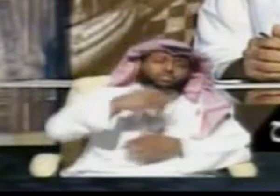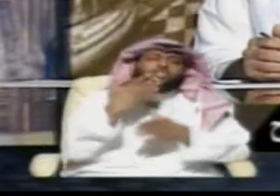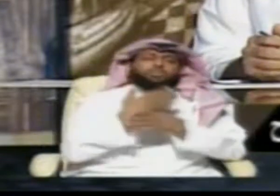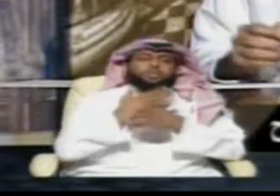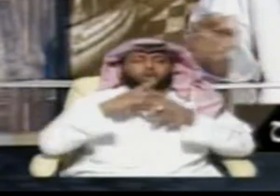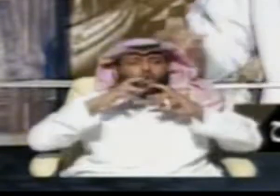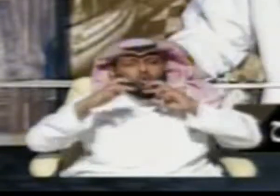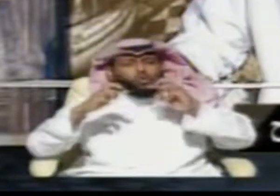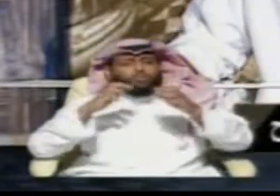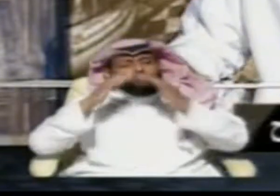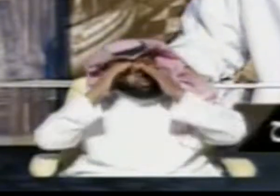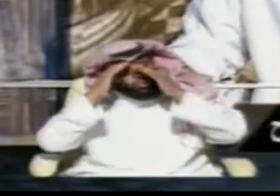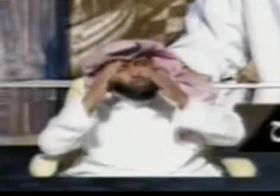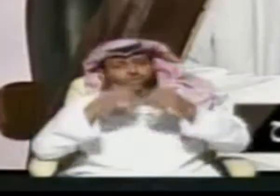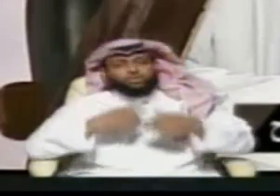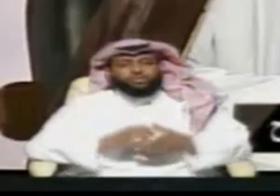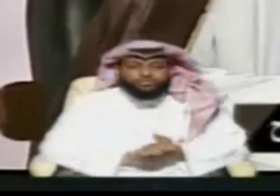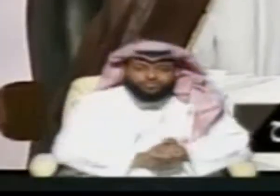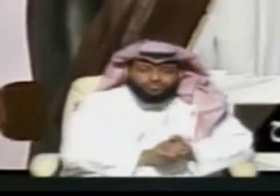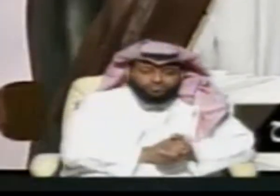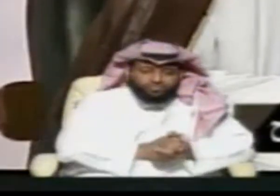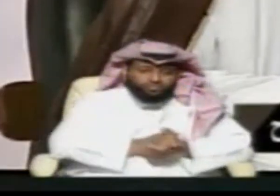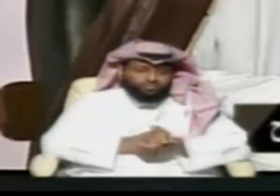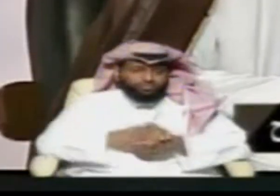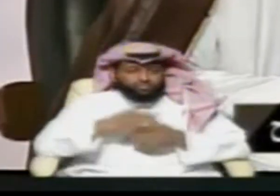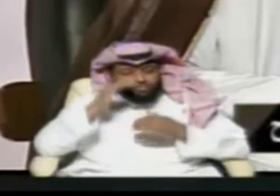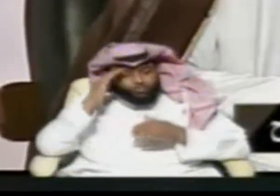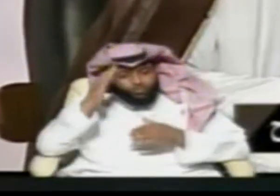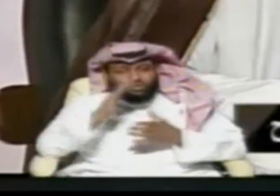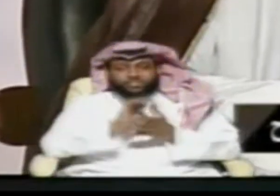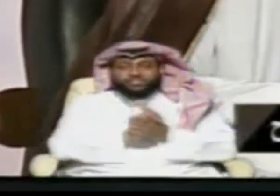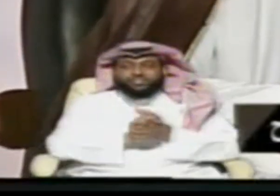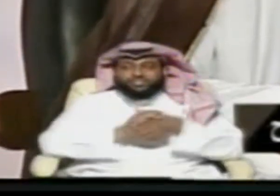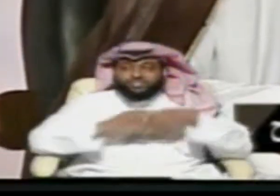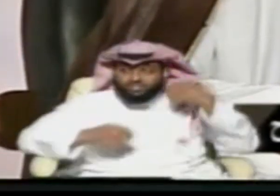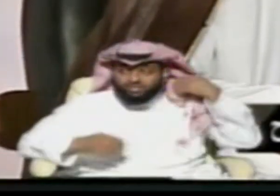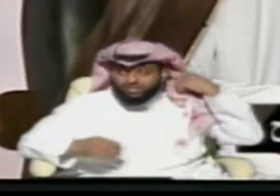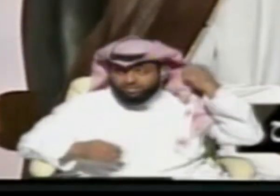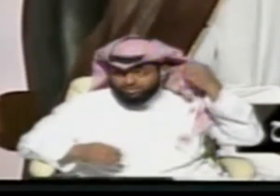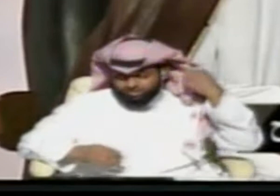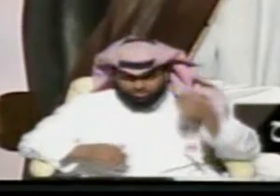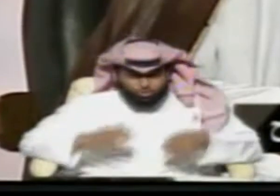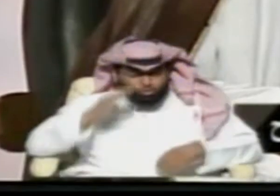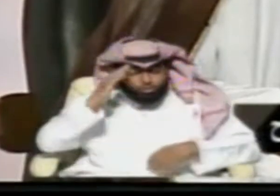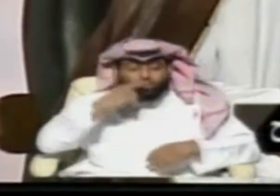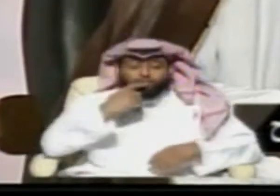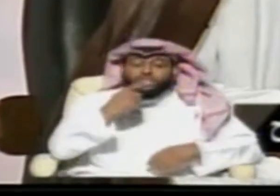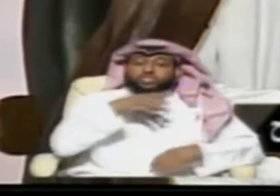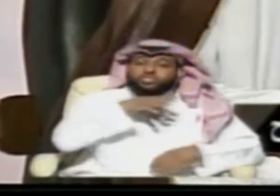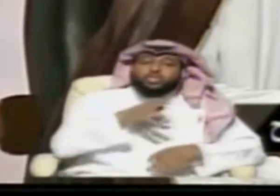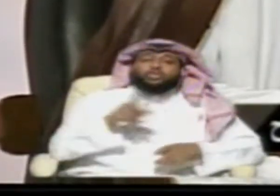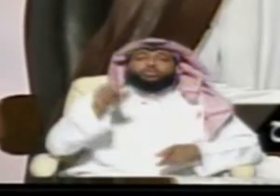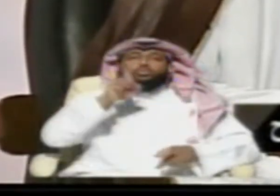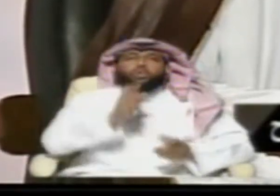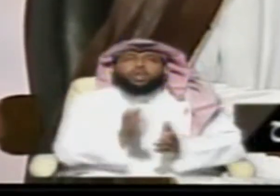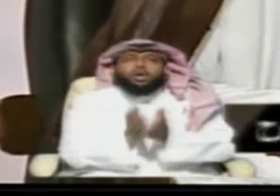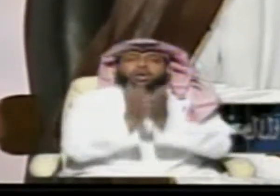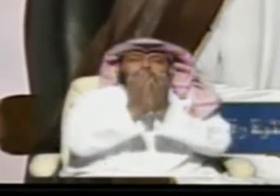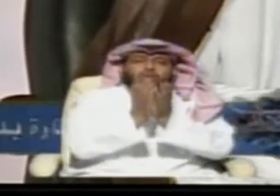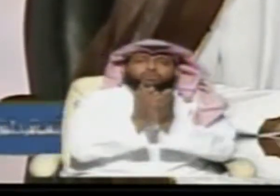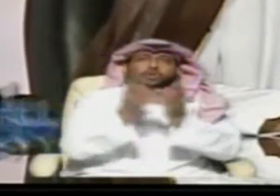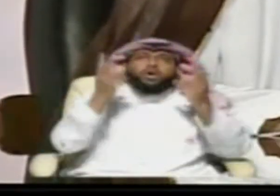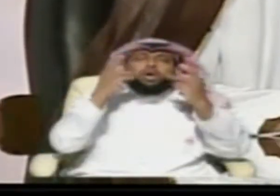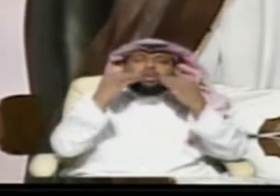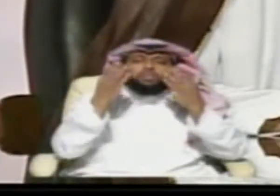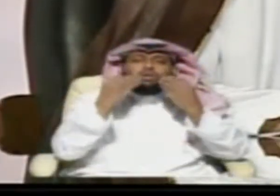وباسمكم نرحب به، حياكم الله فضيلة الشيخ. الله يحييك، حياك الله وحيا الله الأخوة والأخوات، وأسأل الله تعالى أن يرزقنا وإياكم